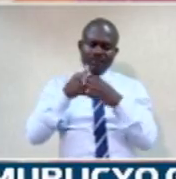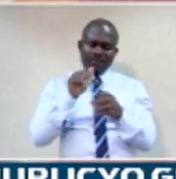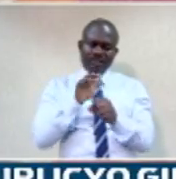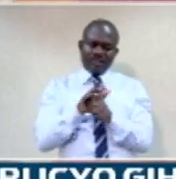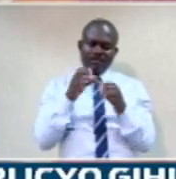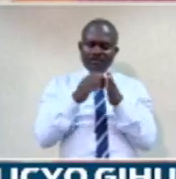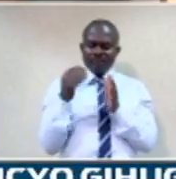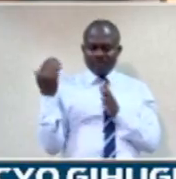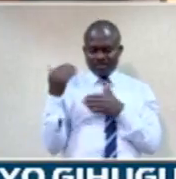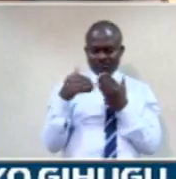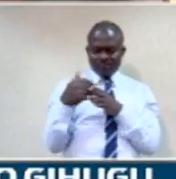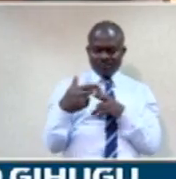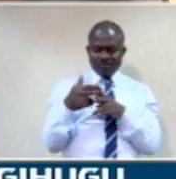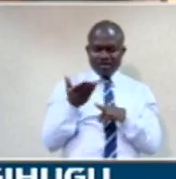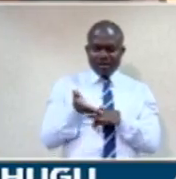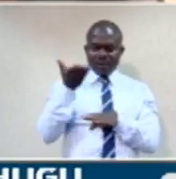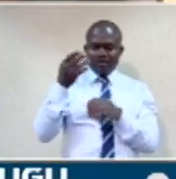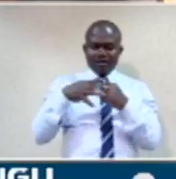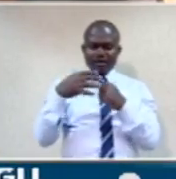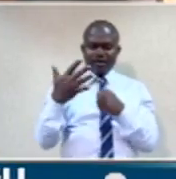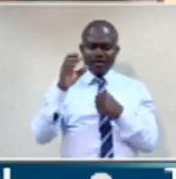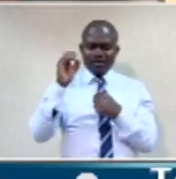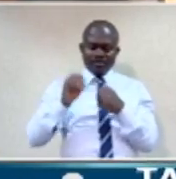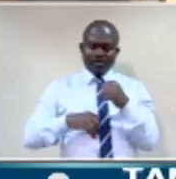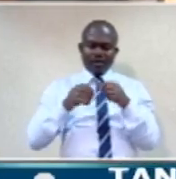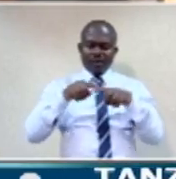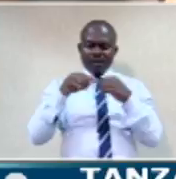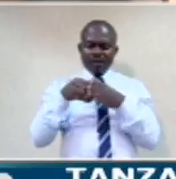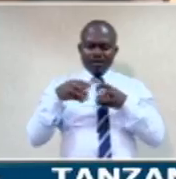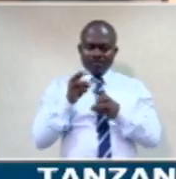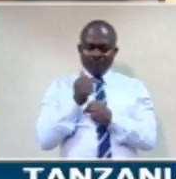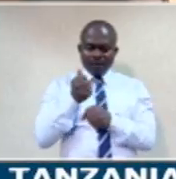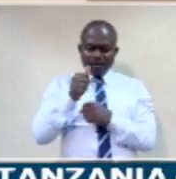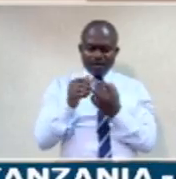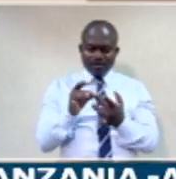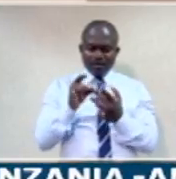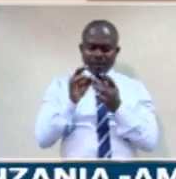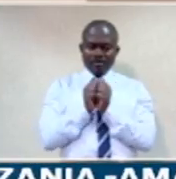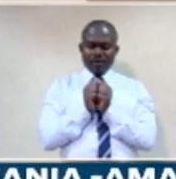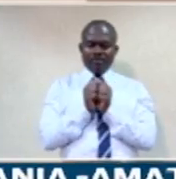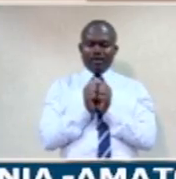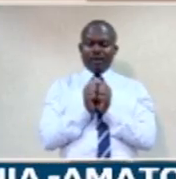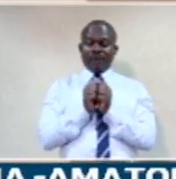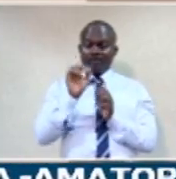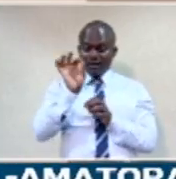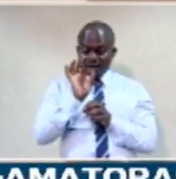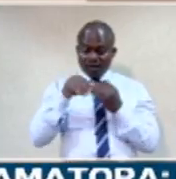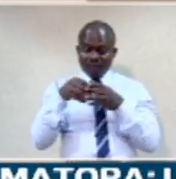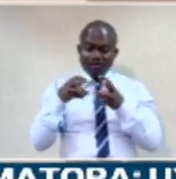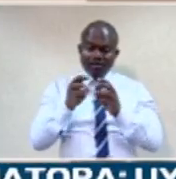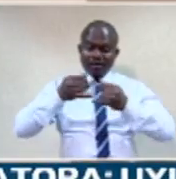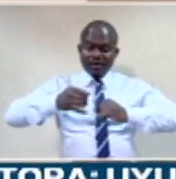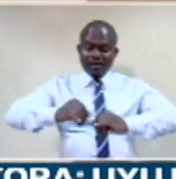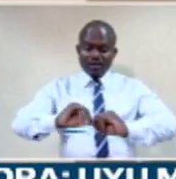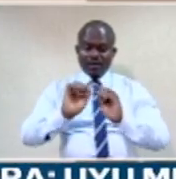cyiciro cyabanje ku rugero ruri hejuru ya 95% bitewe n'uburyo bw'imikorere bwihariye. Igitangaje hari nubwo usanga barashyize mu